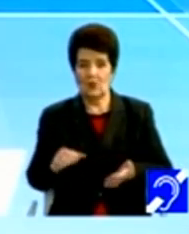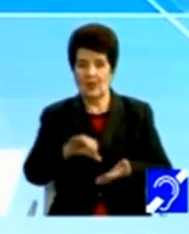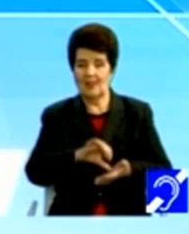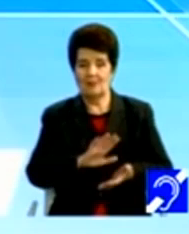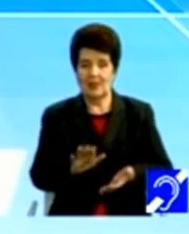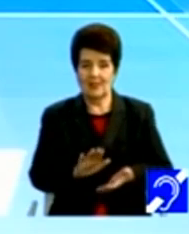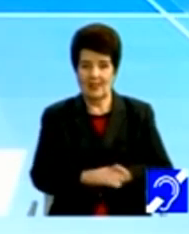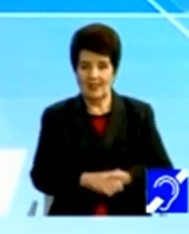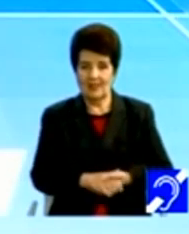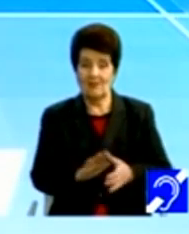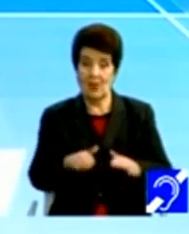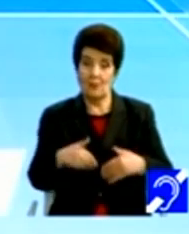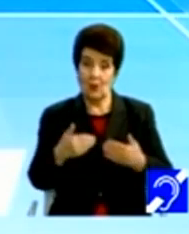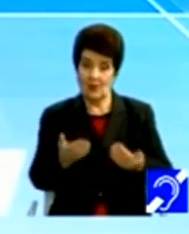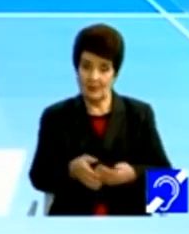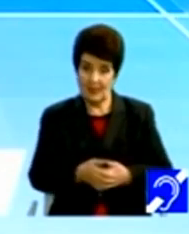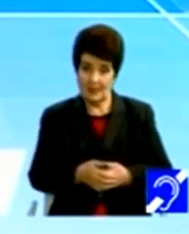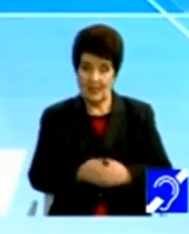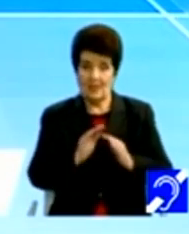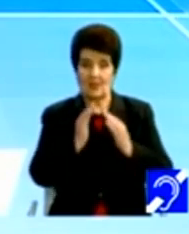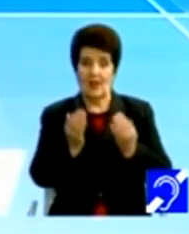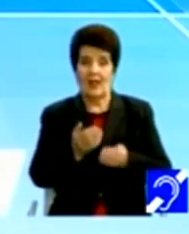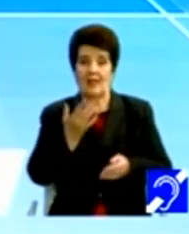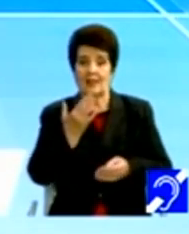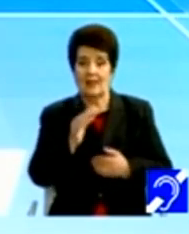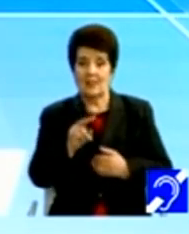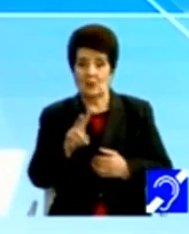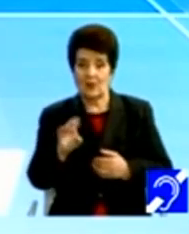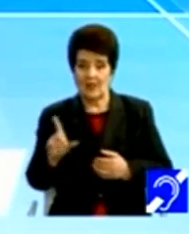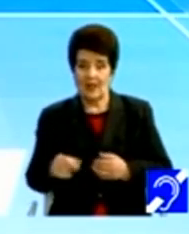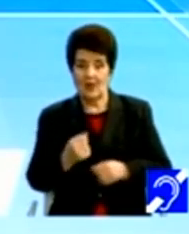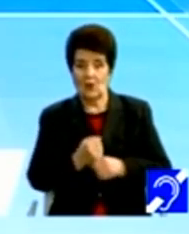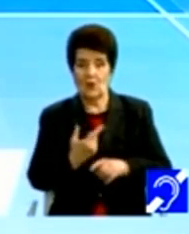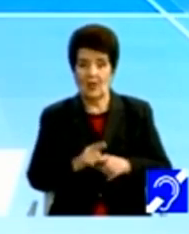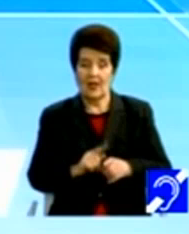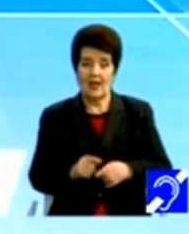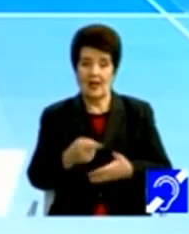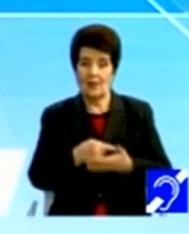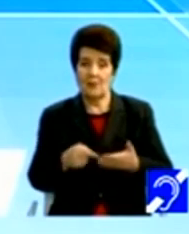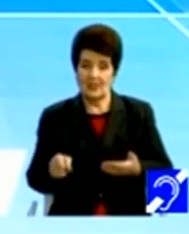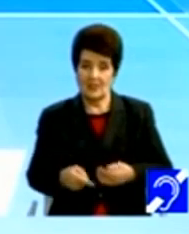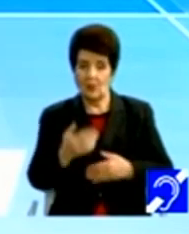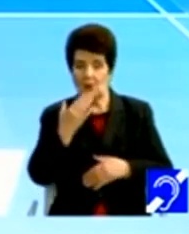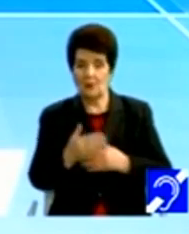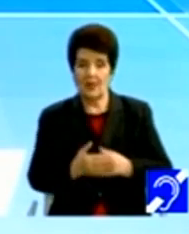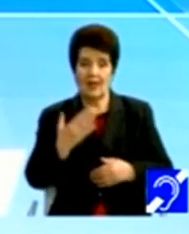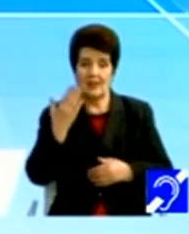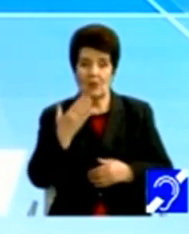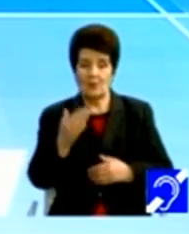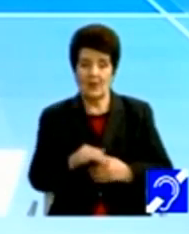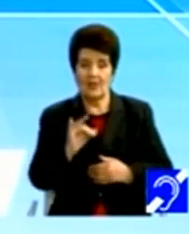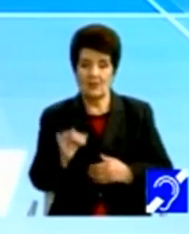reprezentativ. Ne-am propus ieșirea din izolarea internațională prin lucrurile pe care le-am menționat, prin reapropierea de România